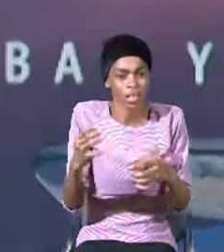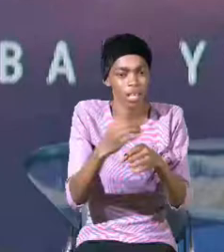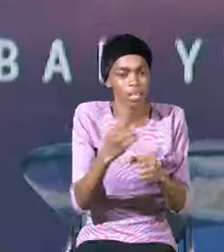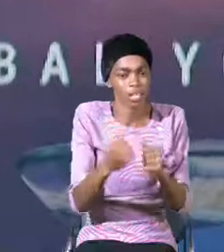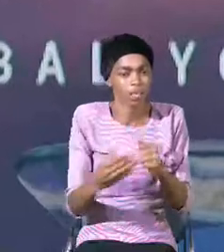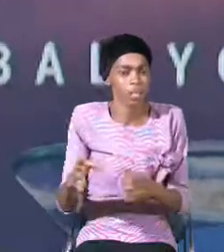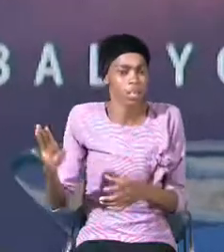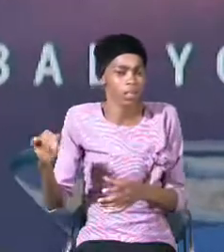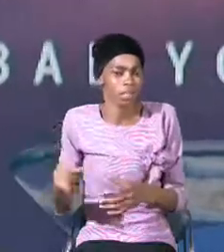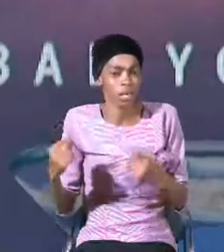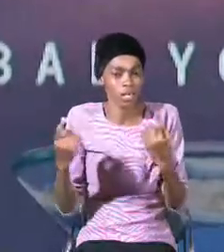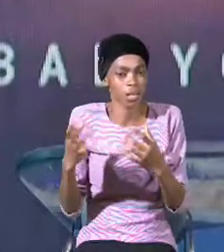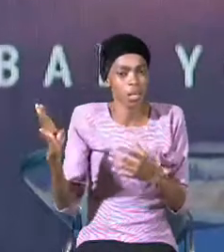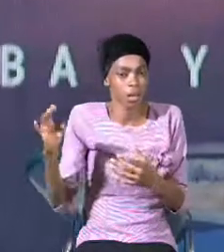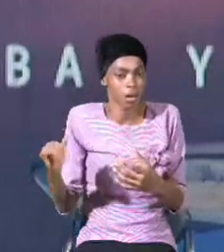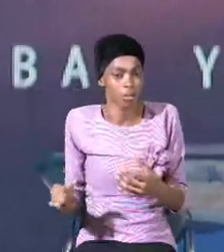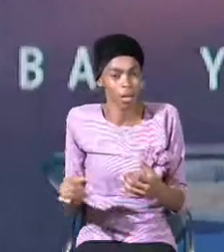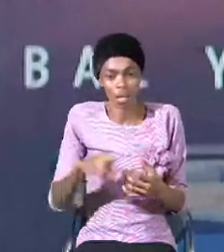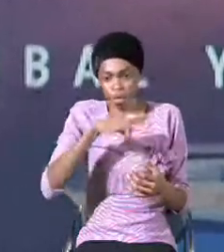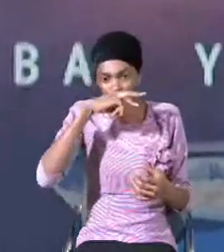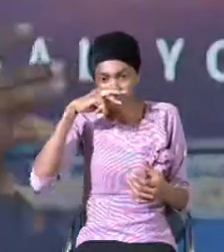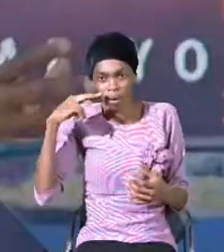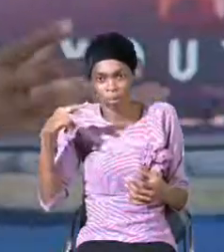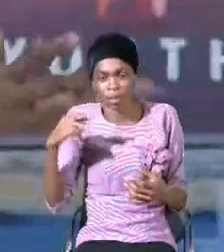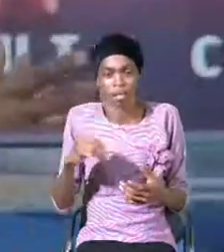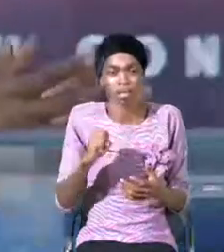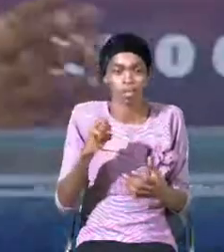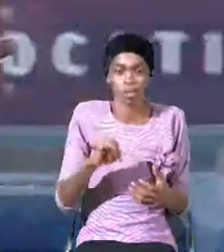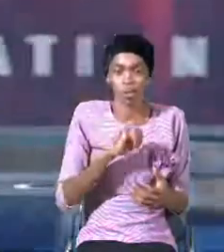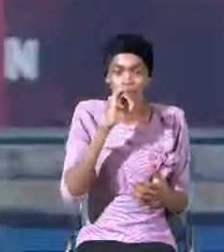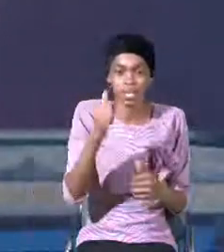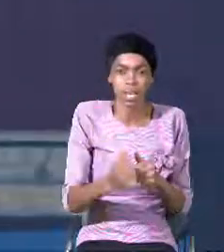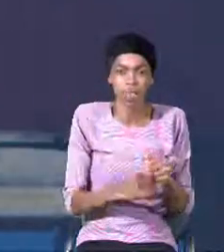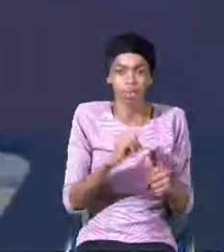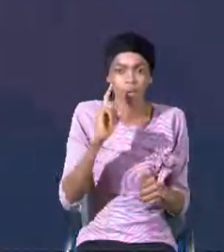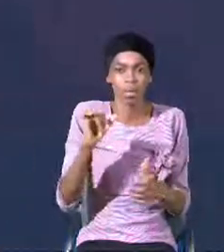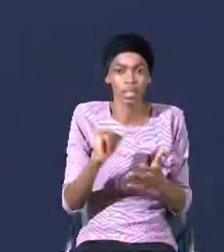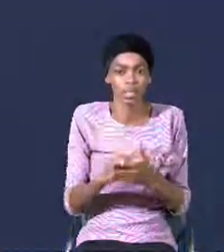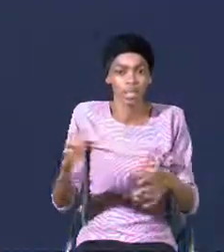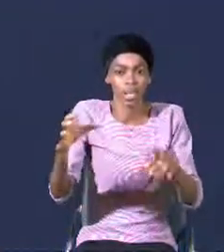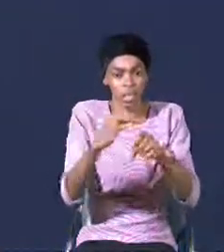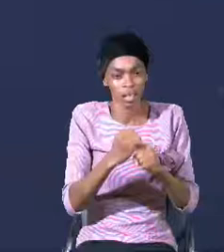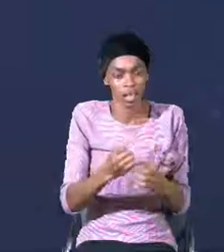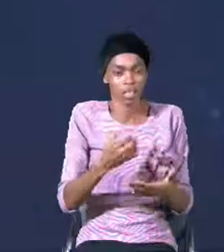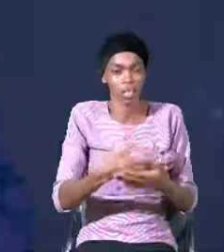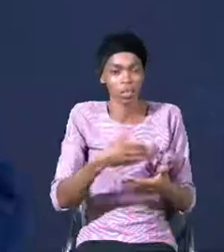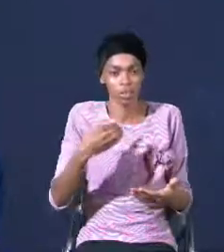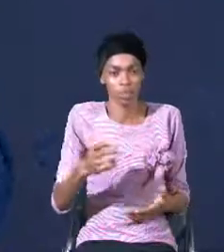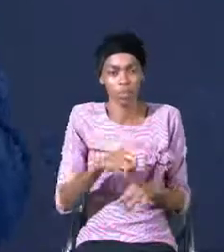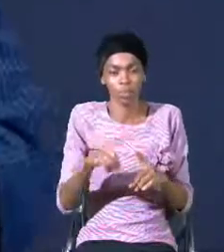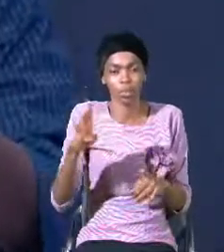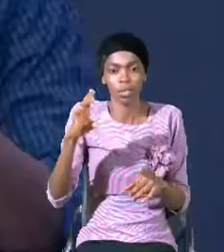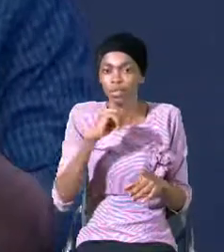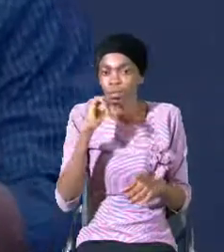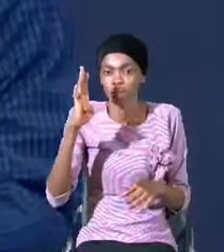obtient par les crimes. Alors, ainsi en est-il de ceux qui obtiennent les richesses, qui acquièrent les